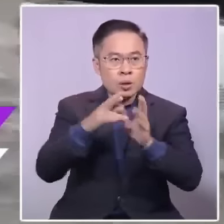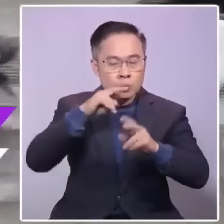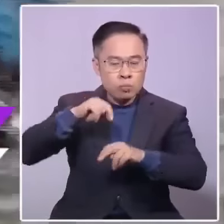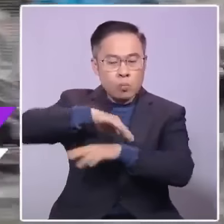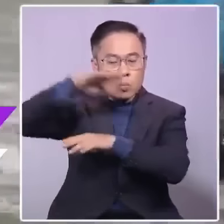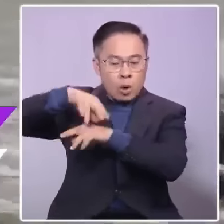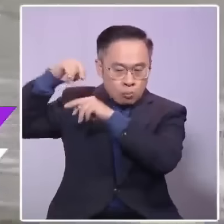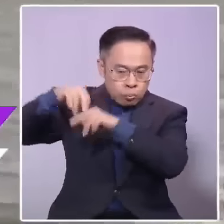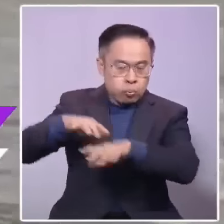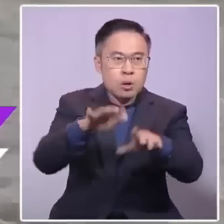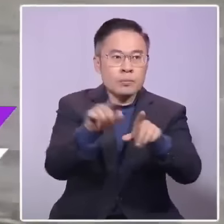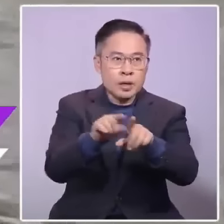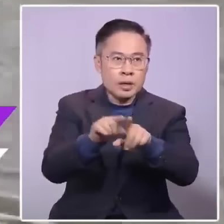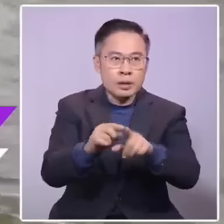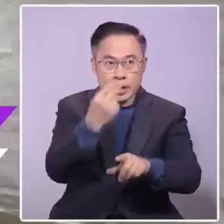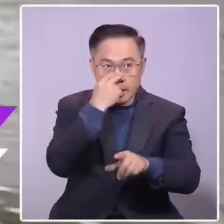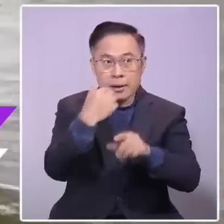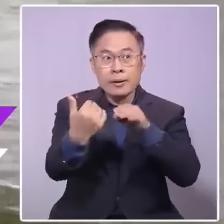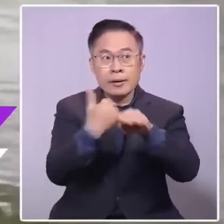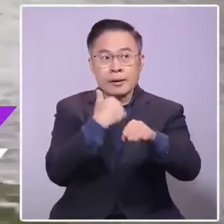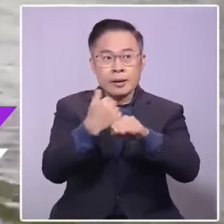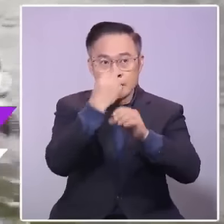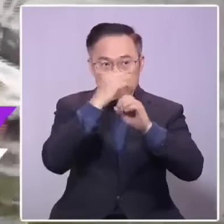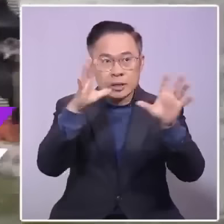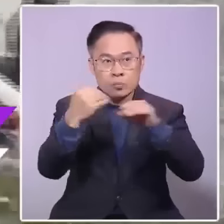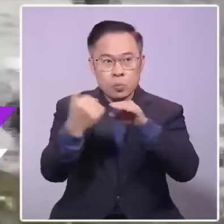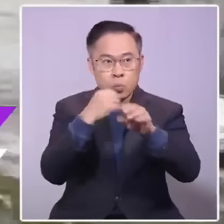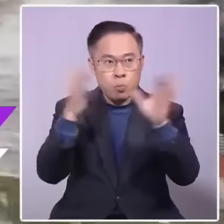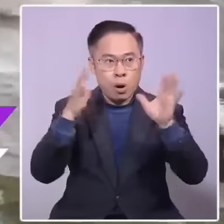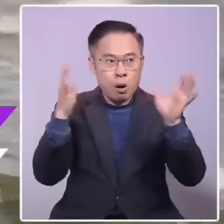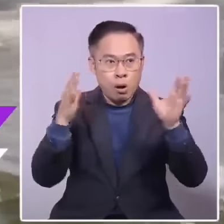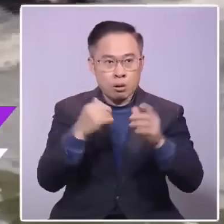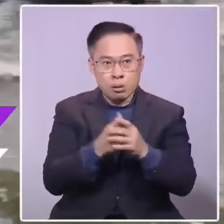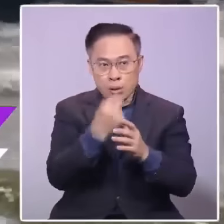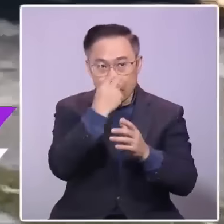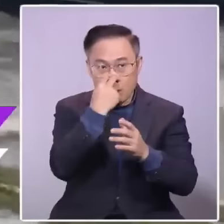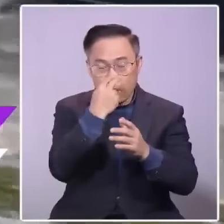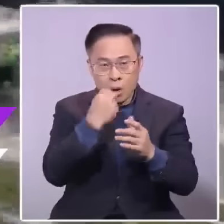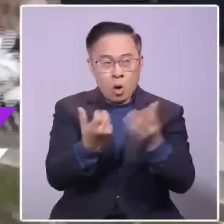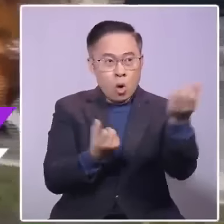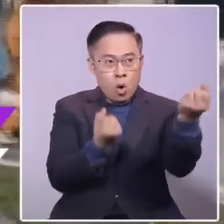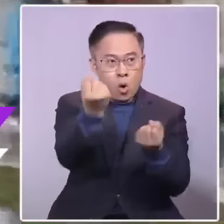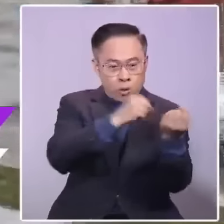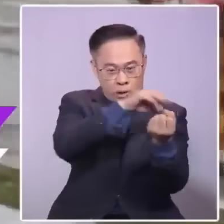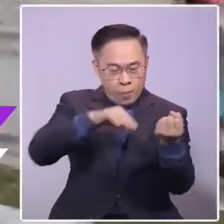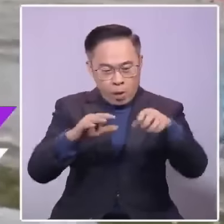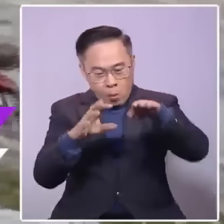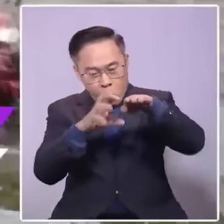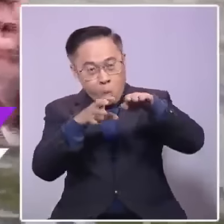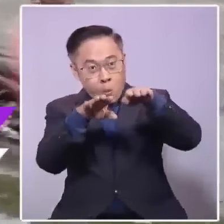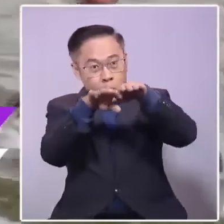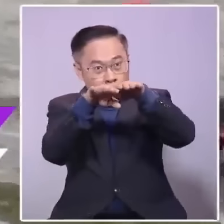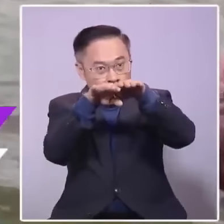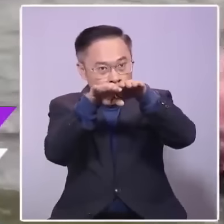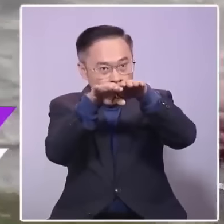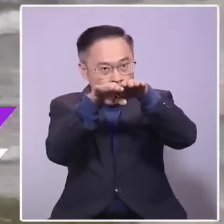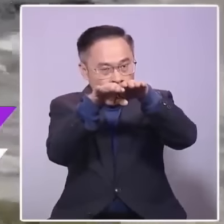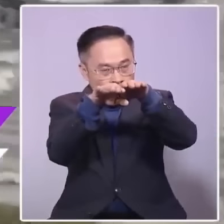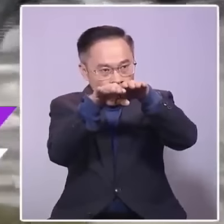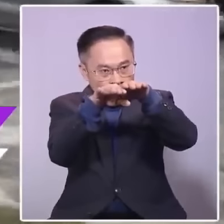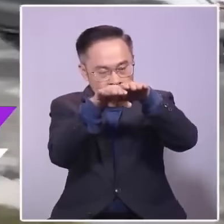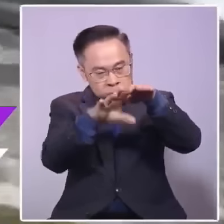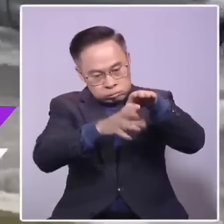านี่อันนี้ก็จะเห็นว่ามีน้ำท่วมเกือบครึ่งคันอยู่เหมือนกันนะคะถ้าเกิดว่าอยู่ตรงกลางถนนที่เป็นลักษณะแอ่งก